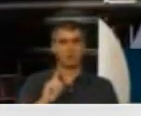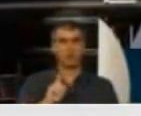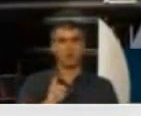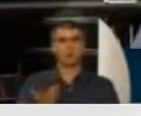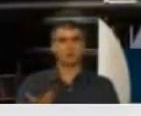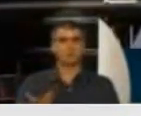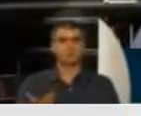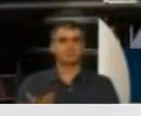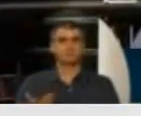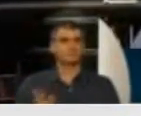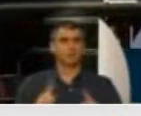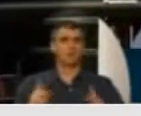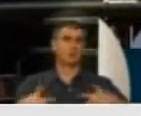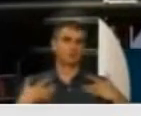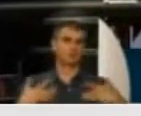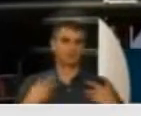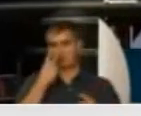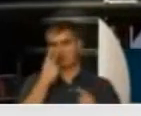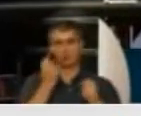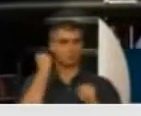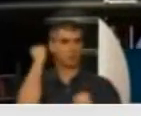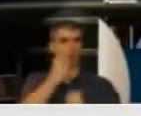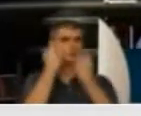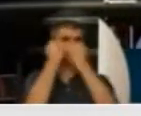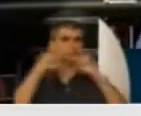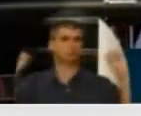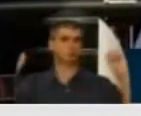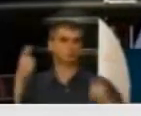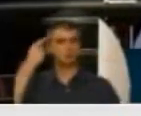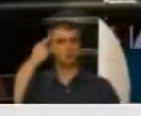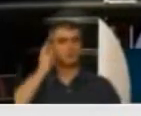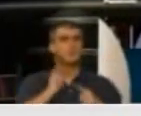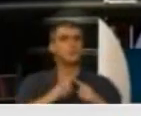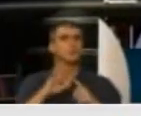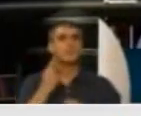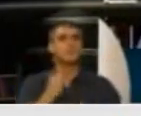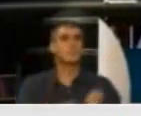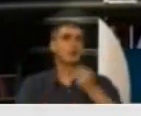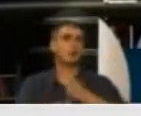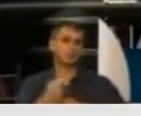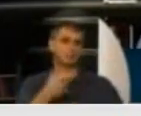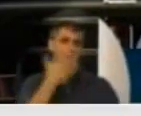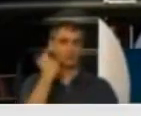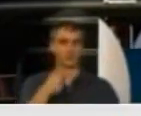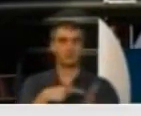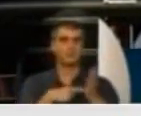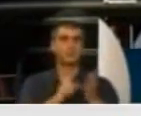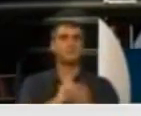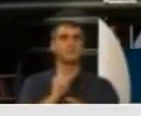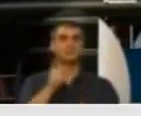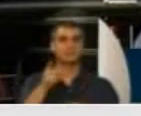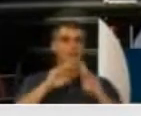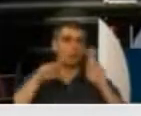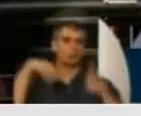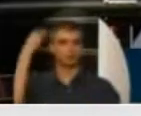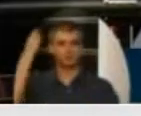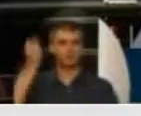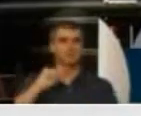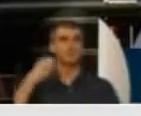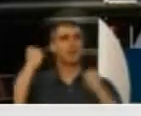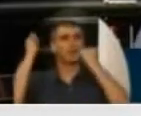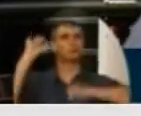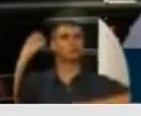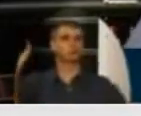לא שמח בשחרורם של רוצחים, יודעים בדיוק איזה דמי מפתח אלה היו. זה גם מצביע מי זאת הרשות הפלסטינאית, מי הם